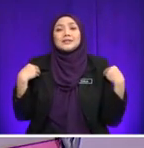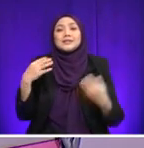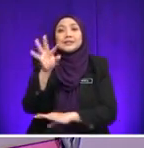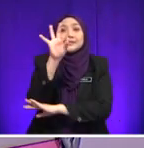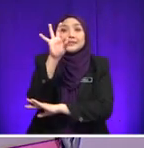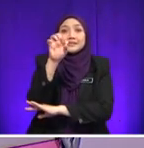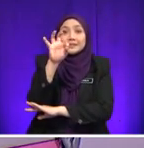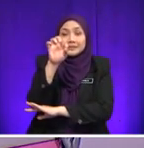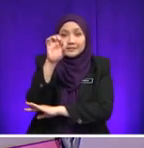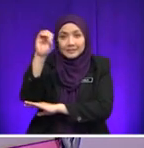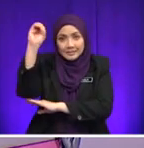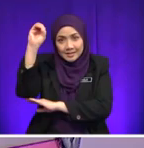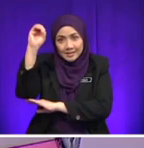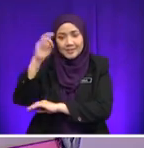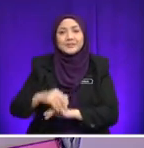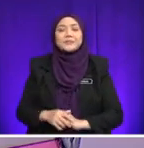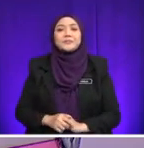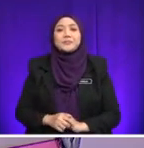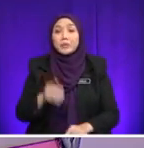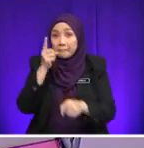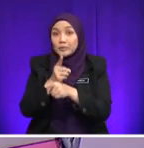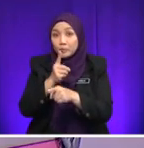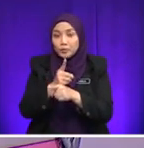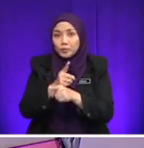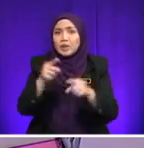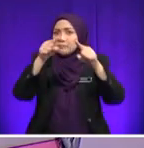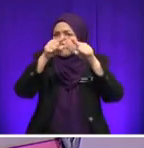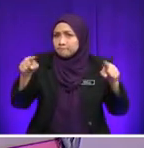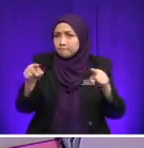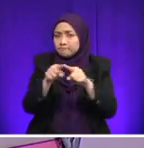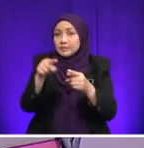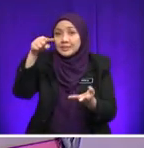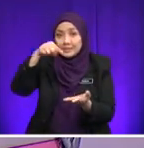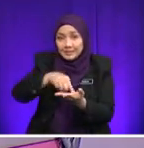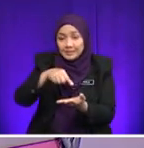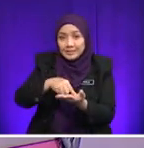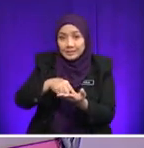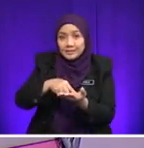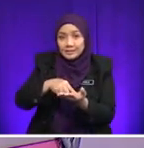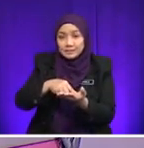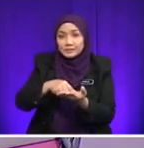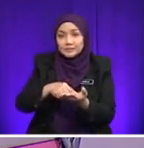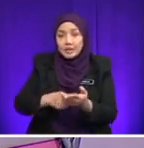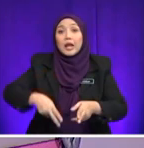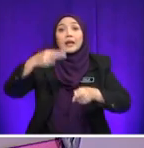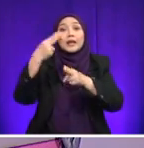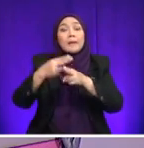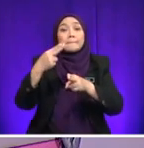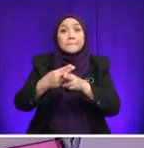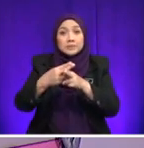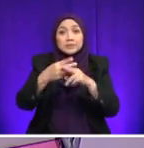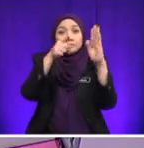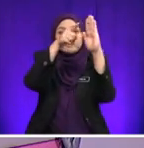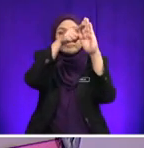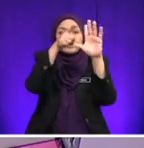ada 90° Oke segitiga ini namun di sudut eee Sori segitiga bersudut tegak karena